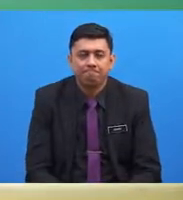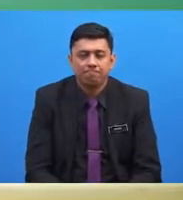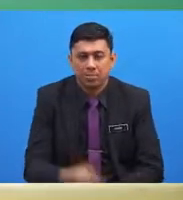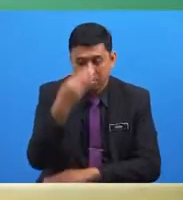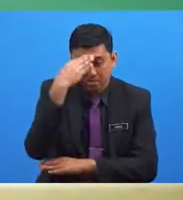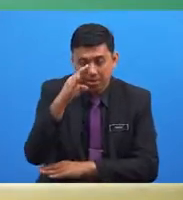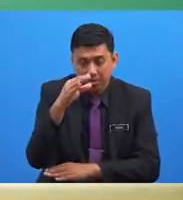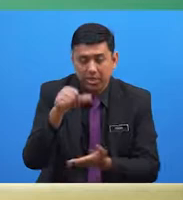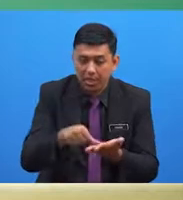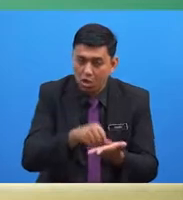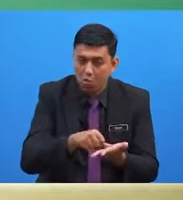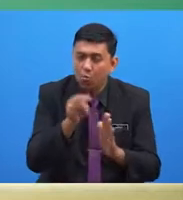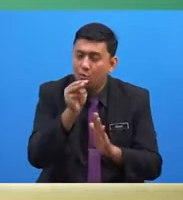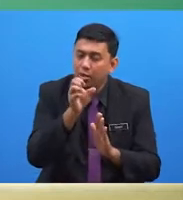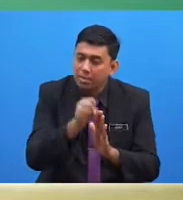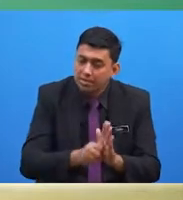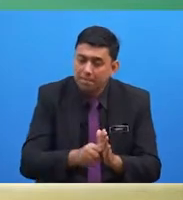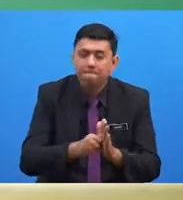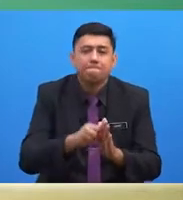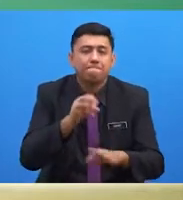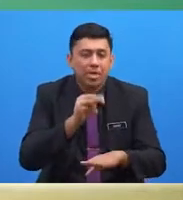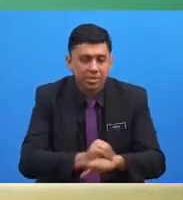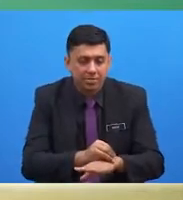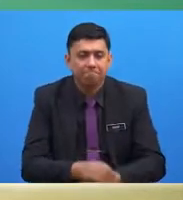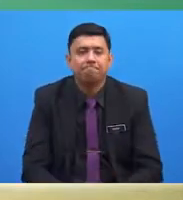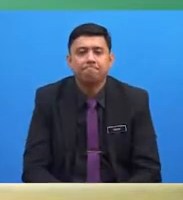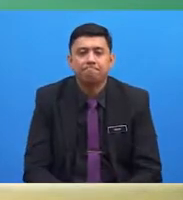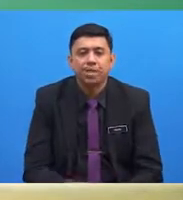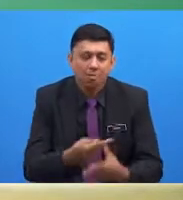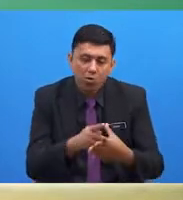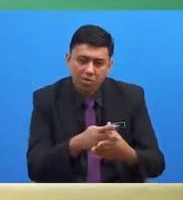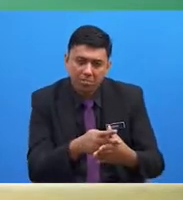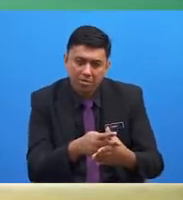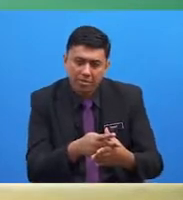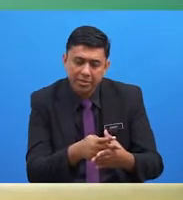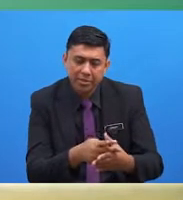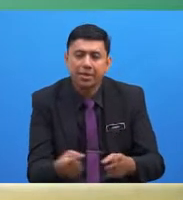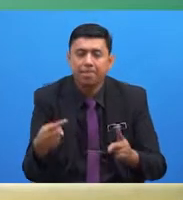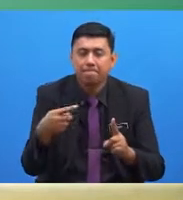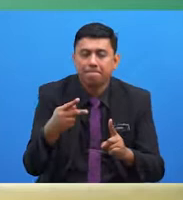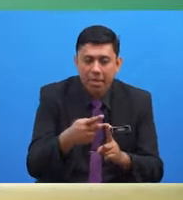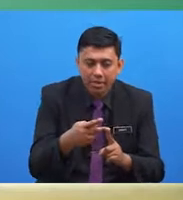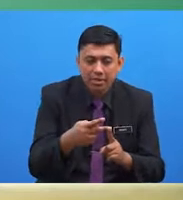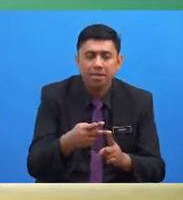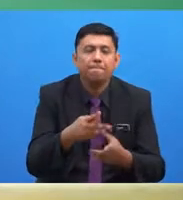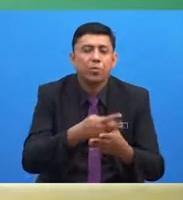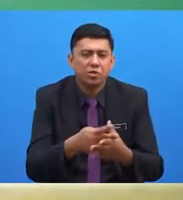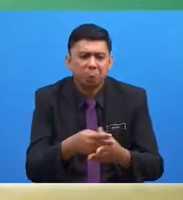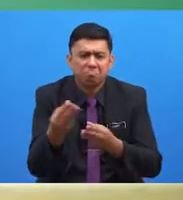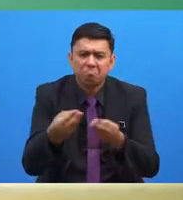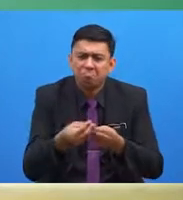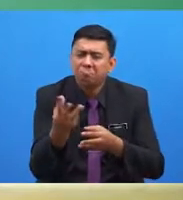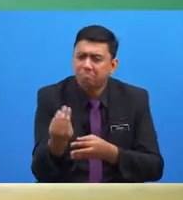Bagi akaun semasa pula, ianya menunjukkan tuntutan perkongsian terhadap perkongsi dan tuntutan